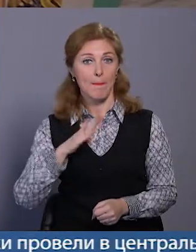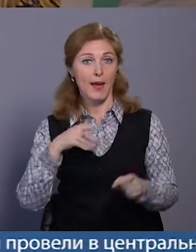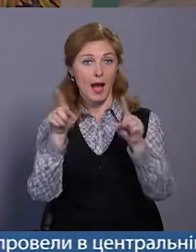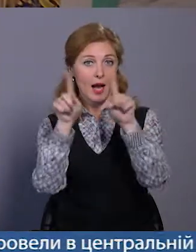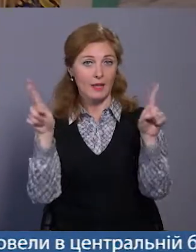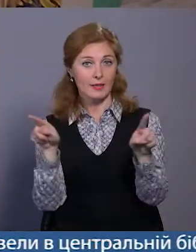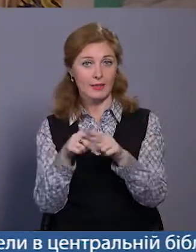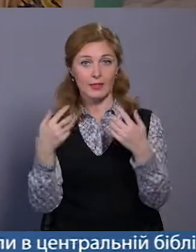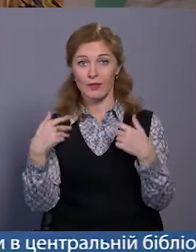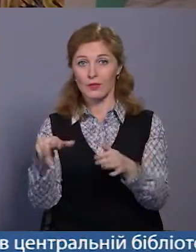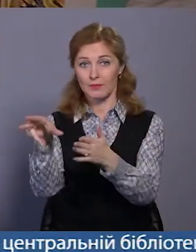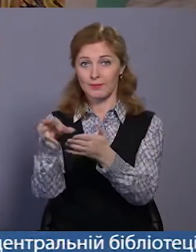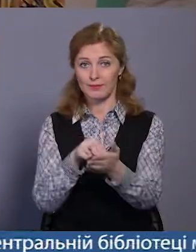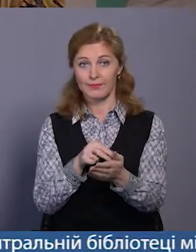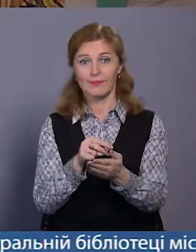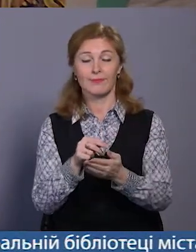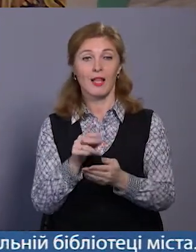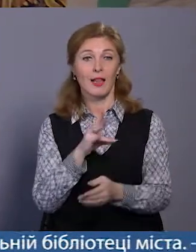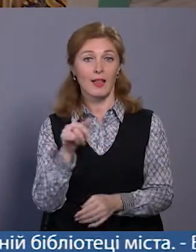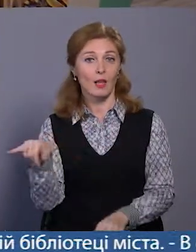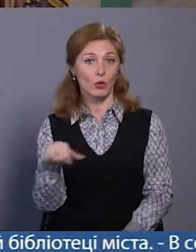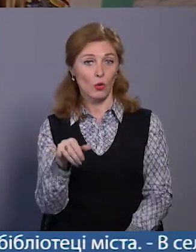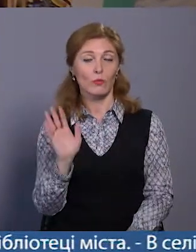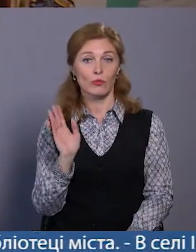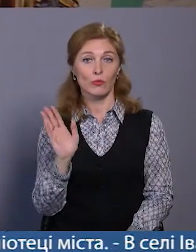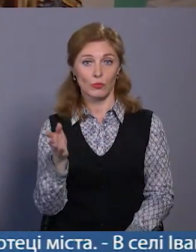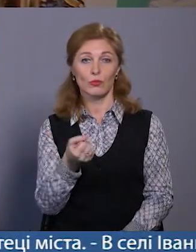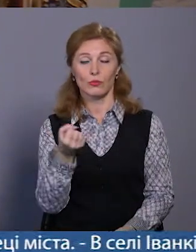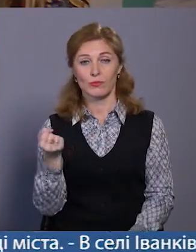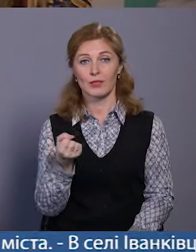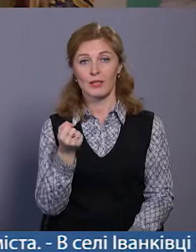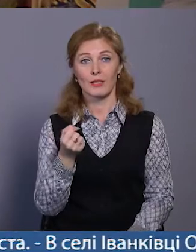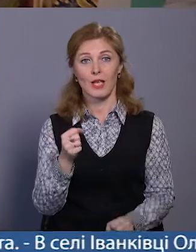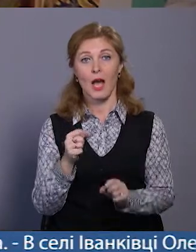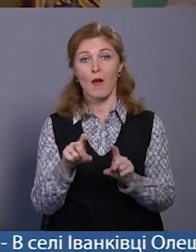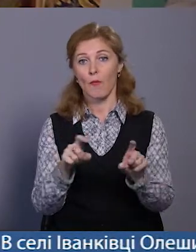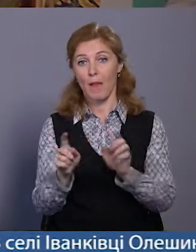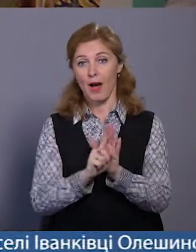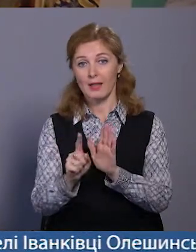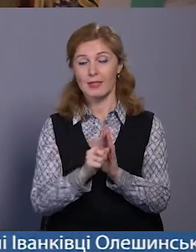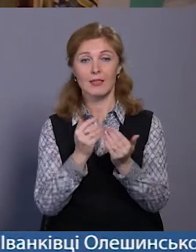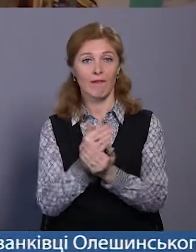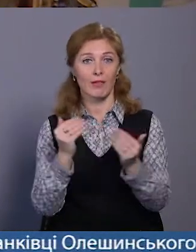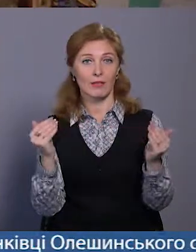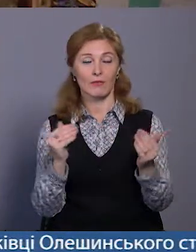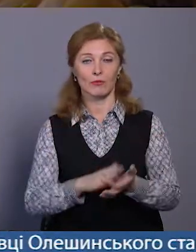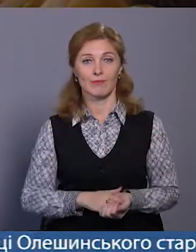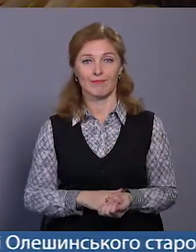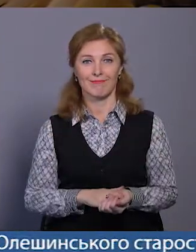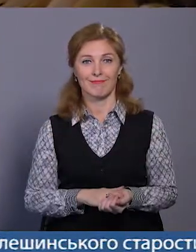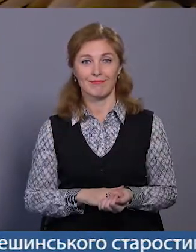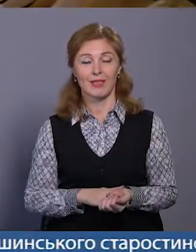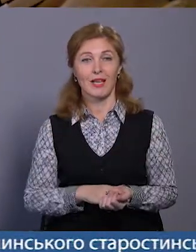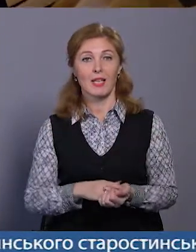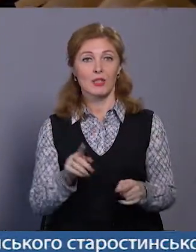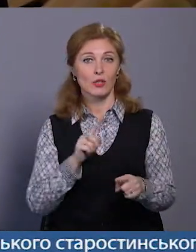зробили на торбочці. Буду ходити в магазин і з магазину заходити в музей.